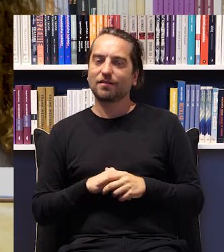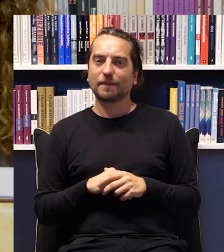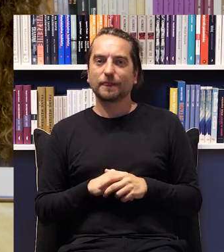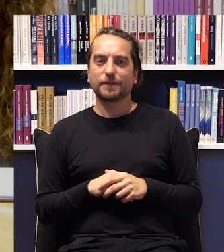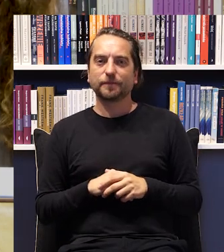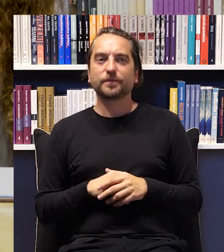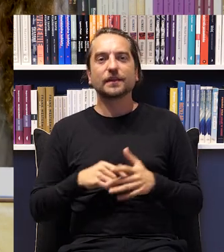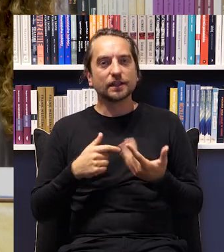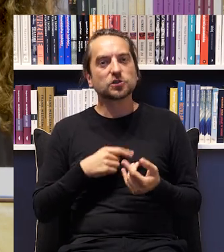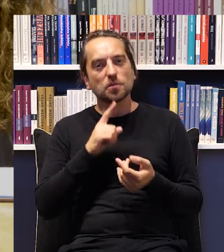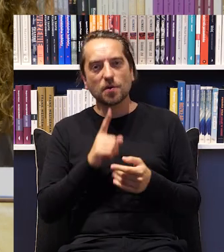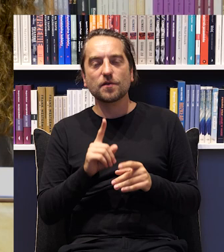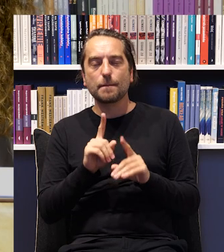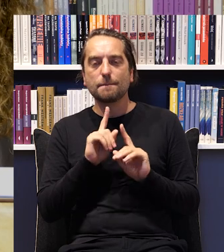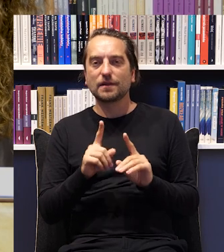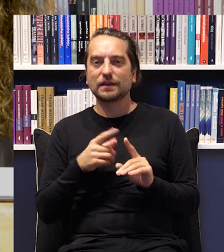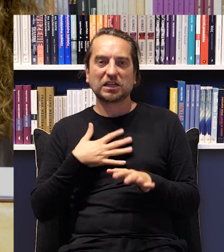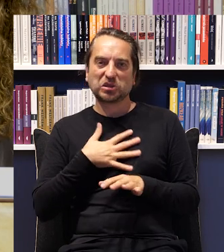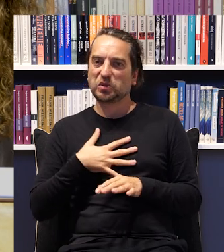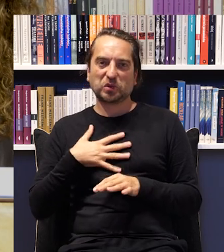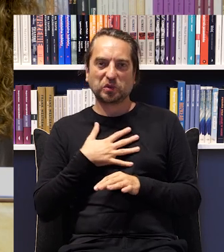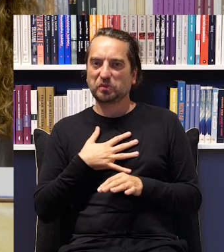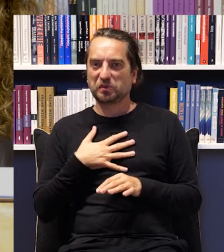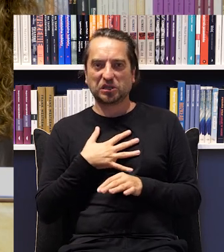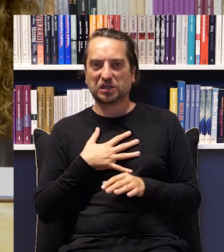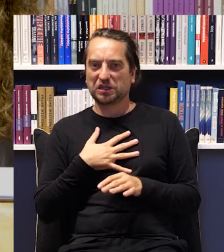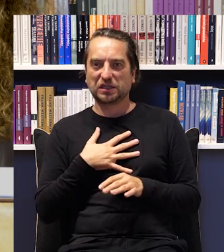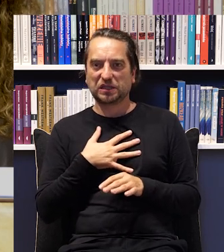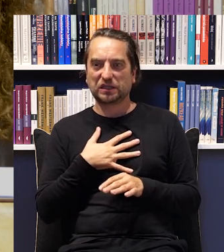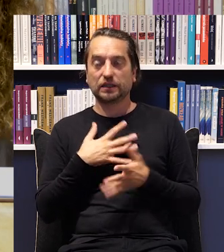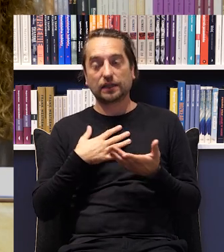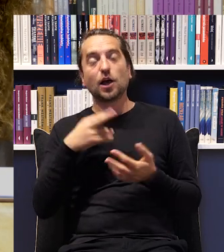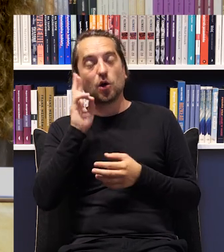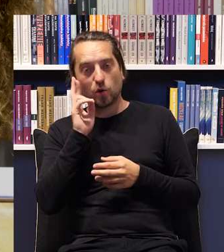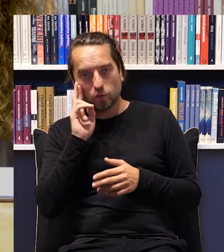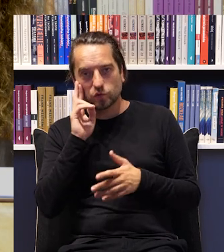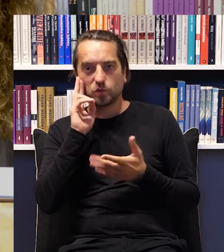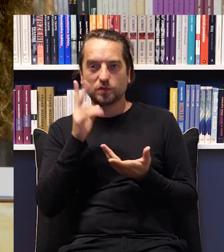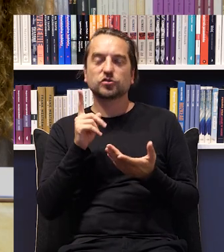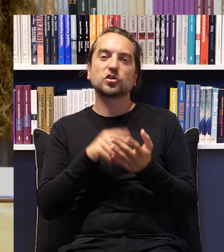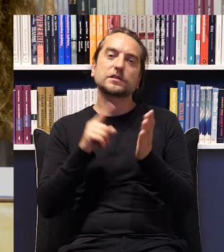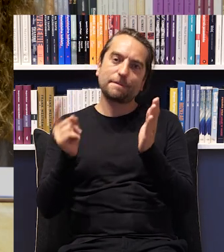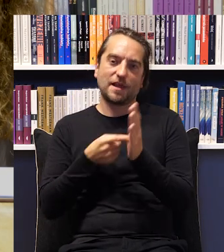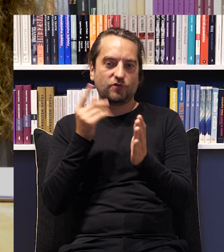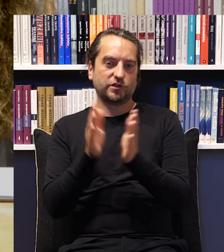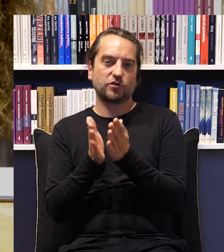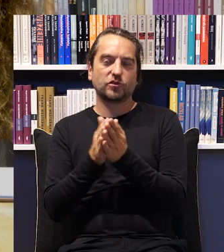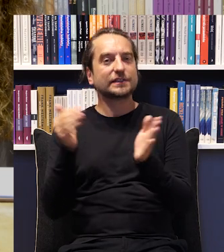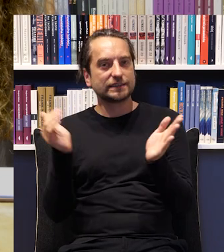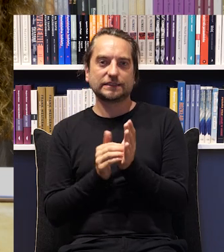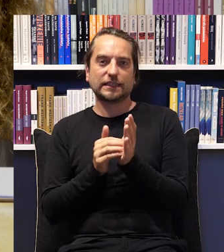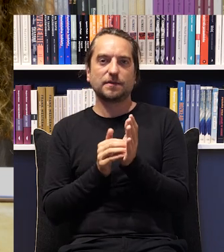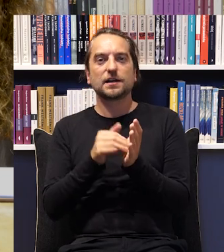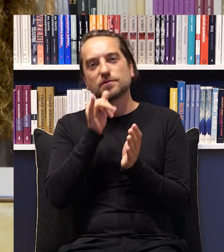I w ogóle też szczerze powiedziawszy nie lubię tego. Znaczy ja rozumiem, że to jest debiutancka książka i trzeba tam po